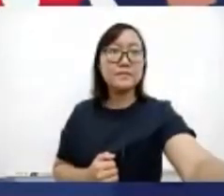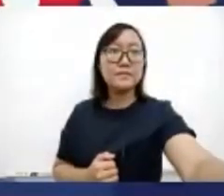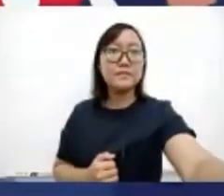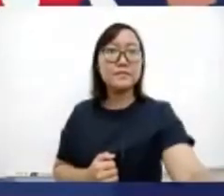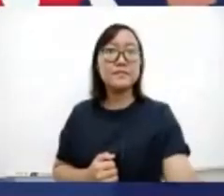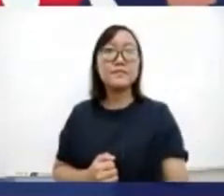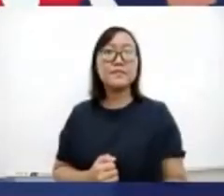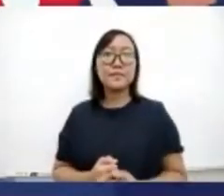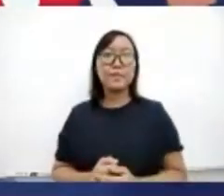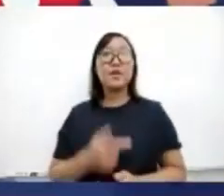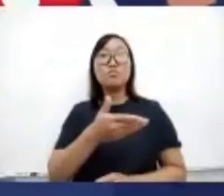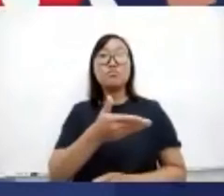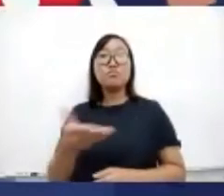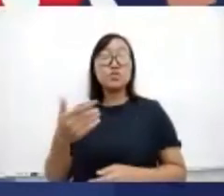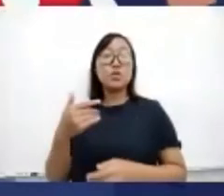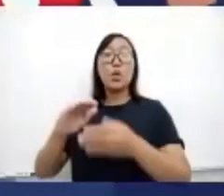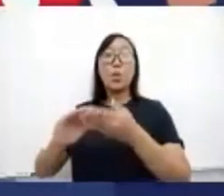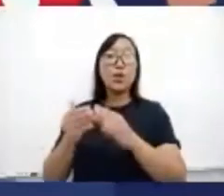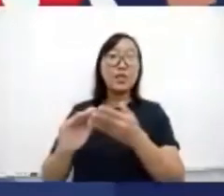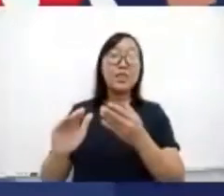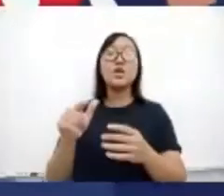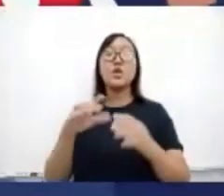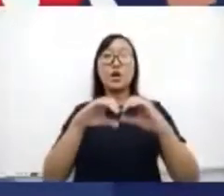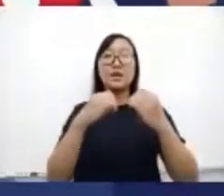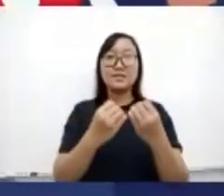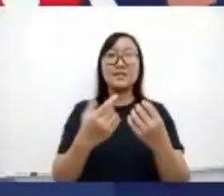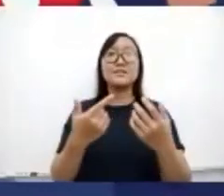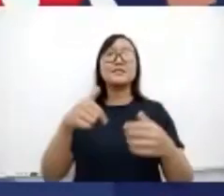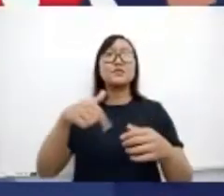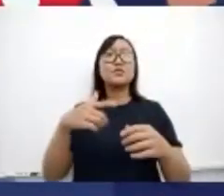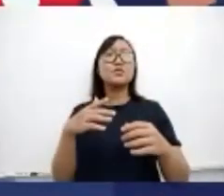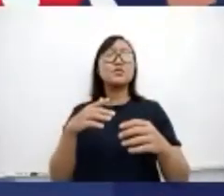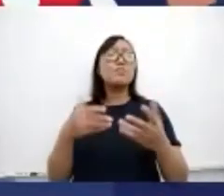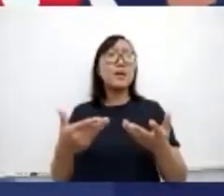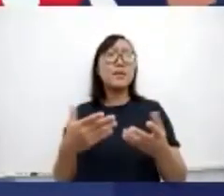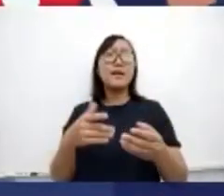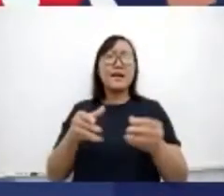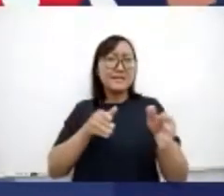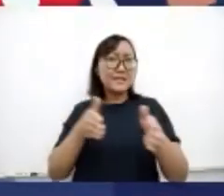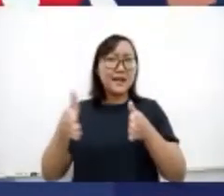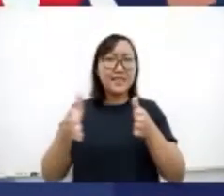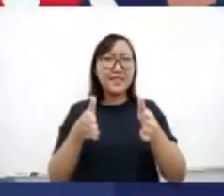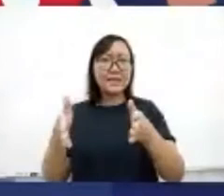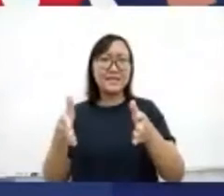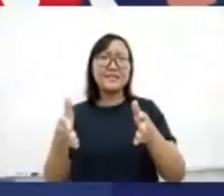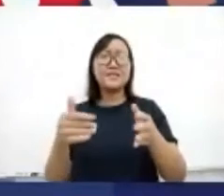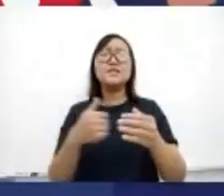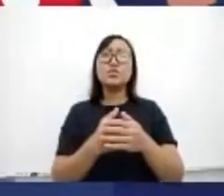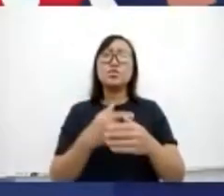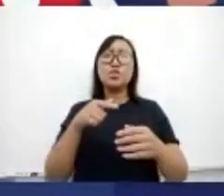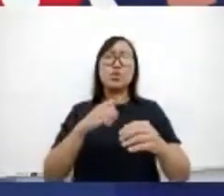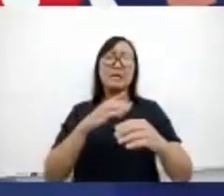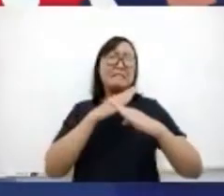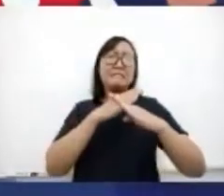komunitas dan organisasi yaitu mengenai strategi dan koordinasi pendanaan program penanganan ekstrim kekerasan di